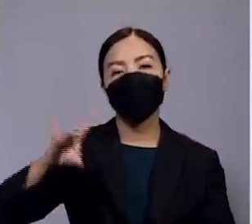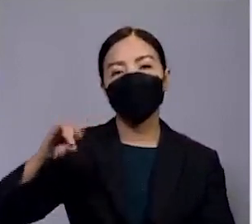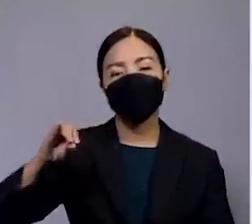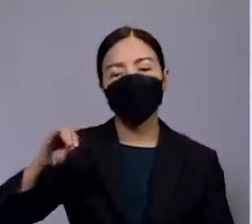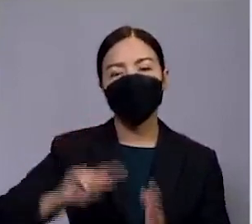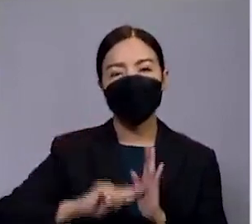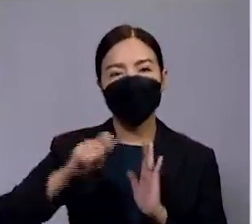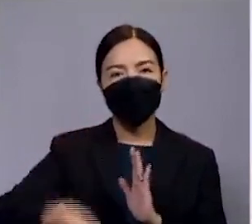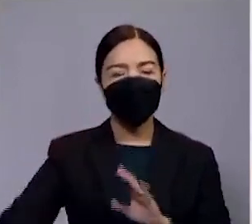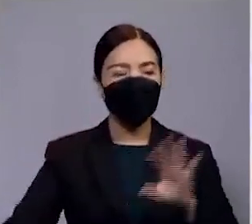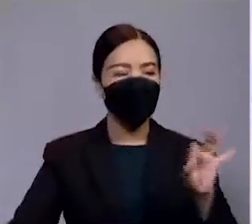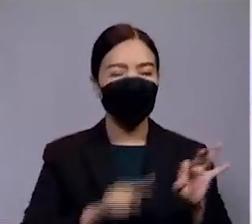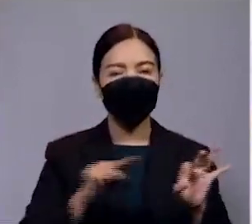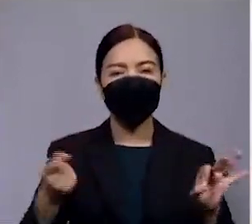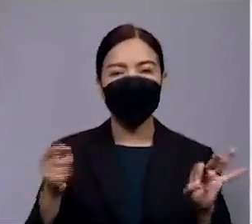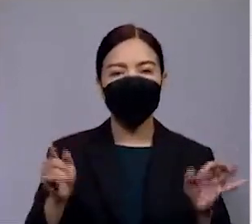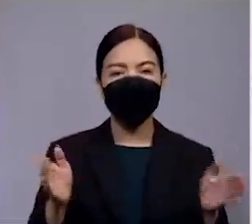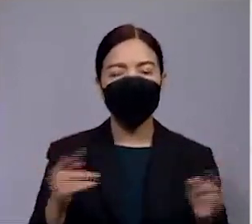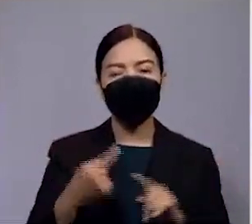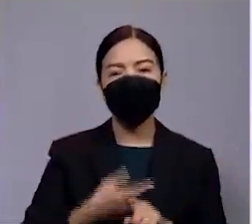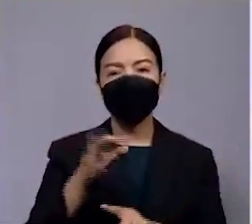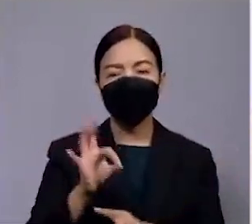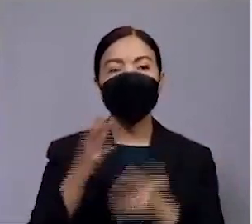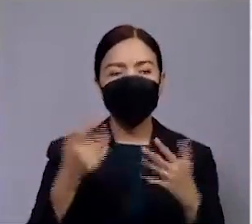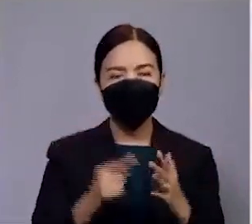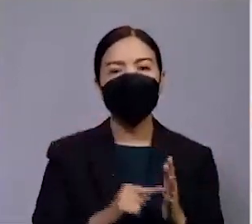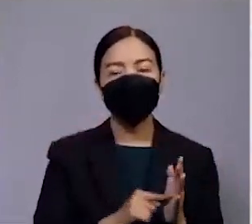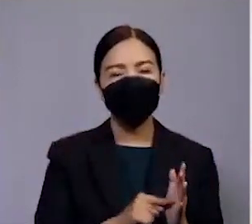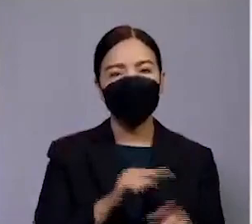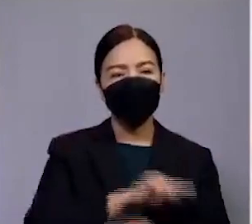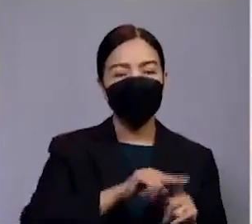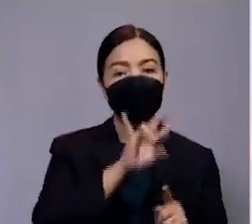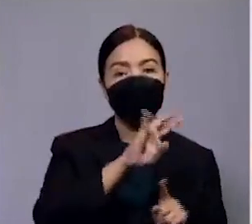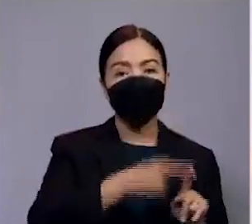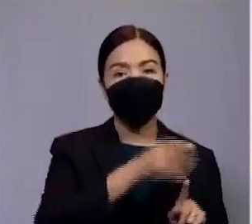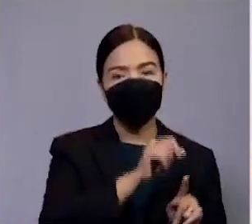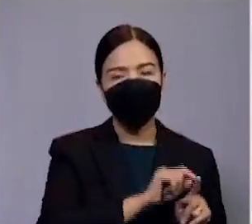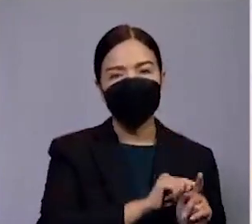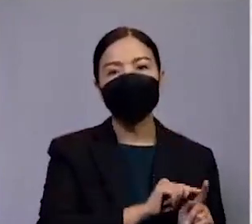หว่างวันที่9ถึง11กันยายนโดยทีมสาวไทยจะเดินทางไปโคราชในวันที่7กันยายนนี้ครับ